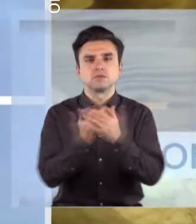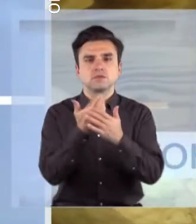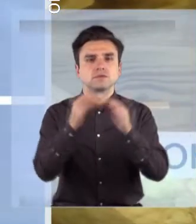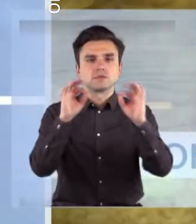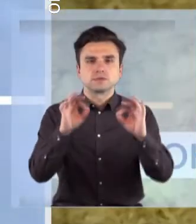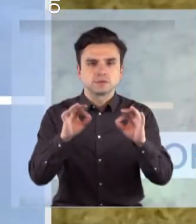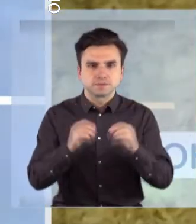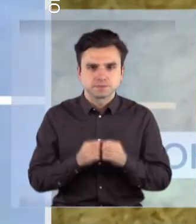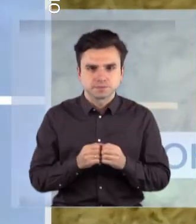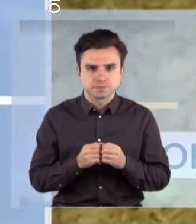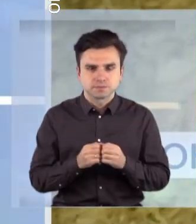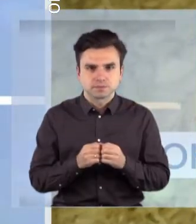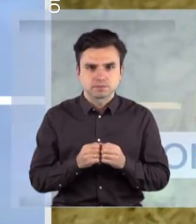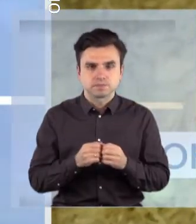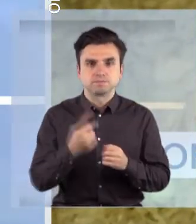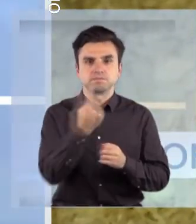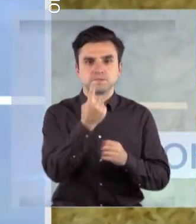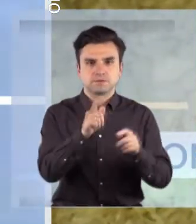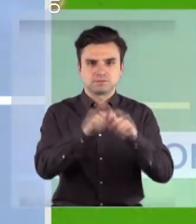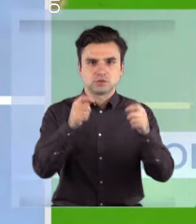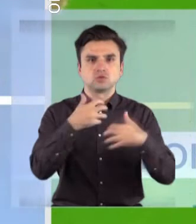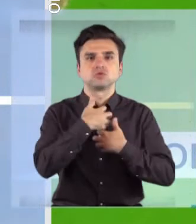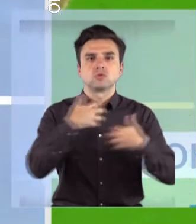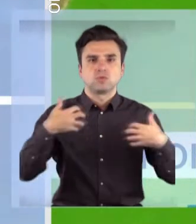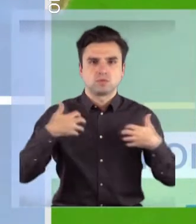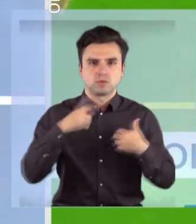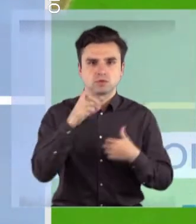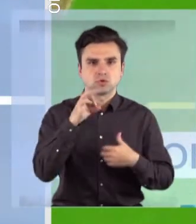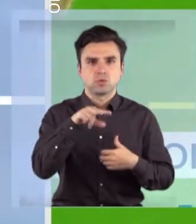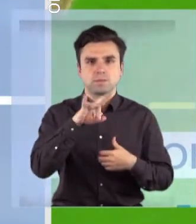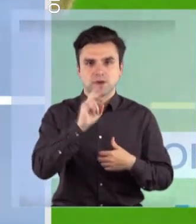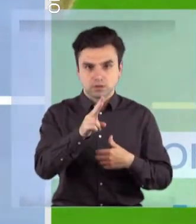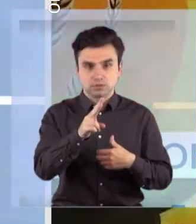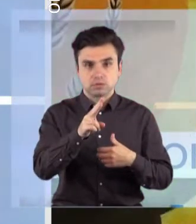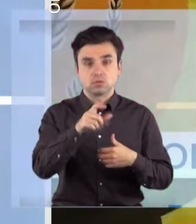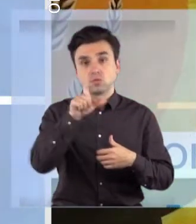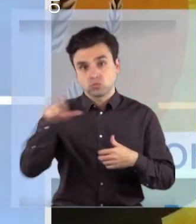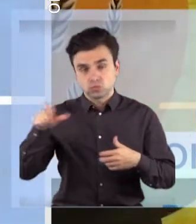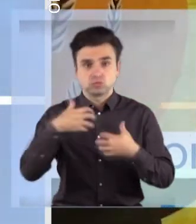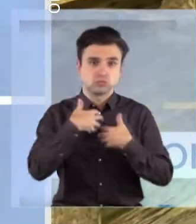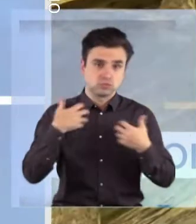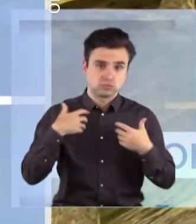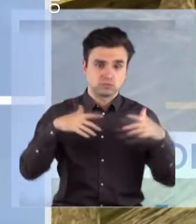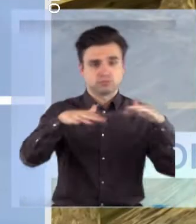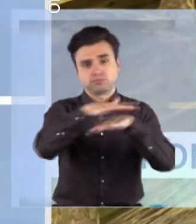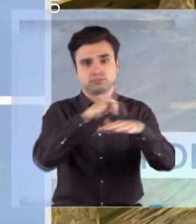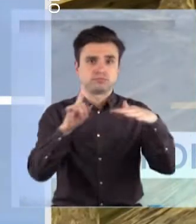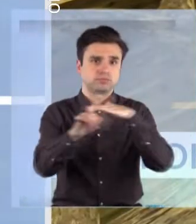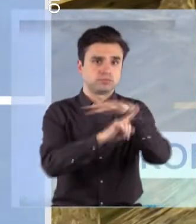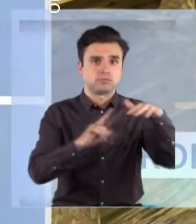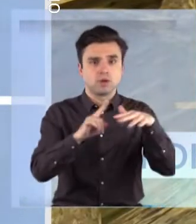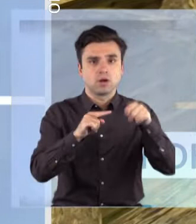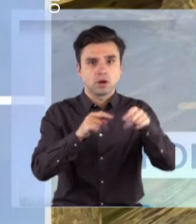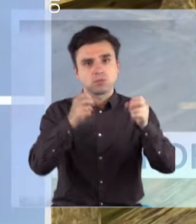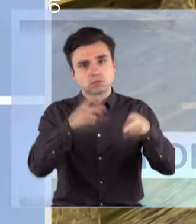Сьогодні у випуску дивіться. Перший контактний зоопарк у Кривому Розі. Що це, розвага чи небезпека? Єноти –